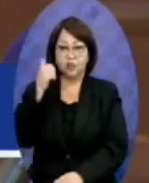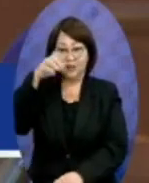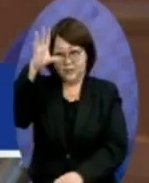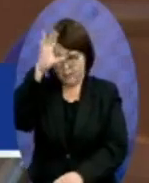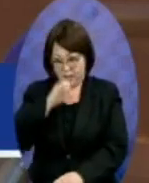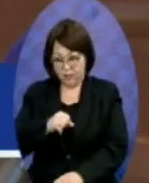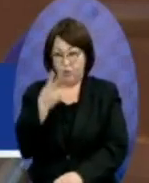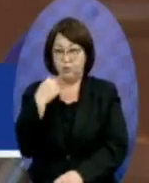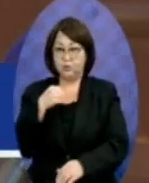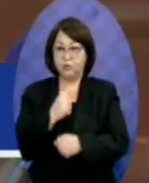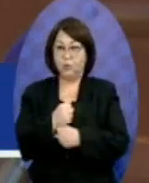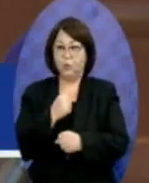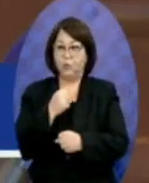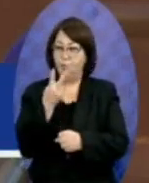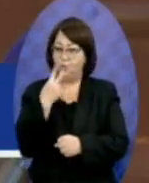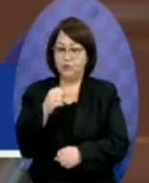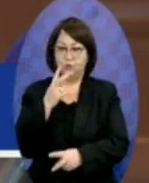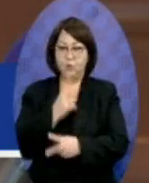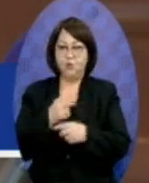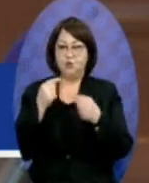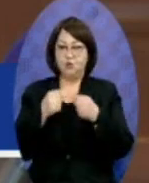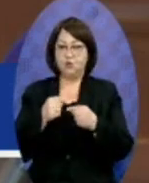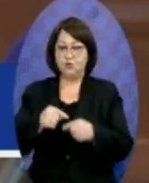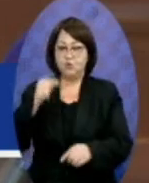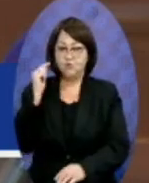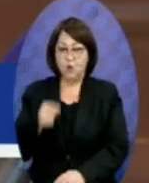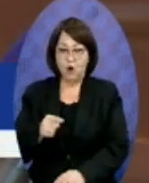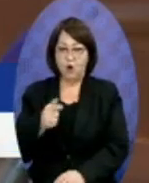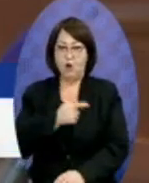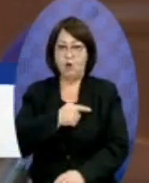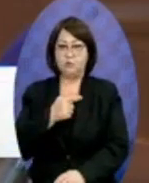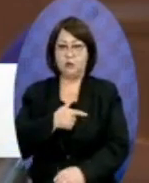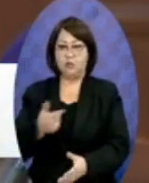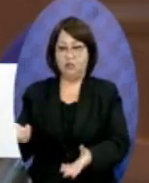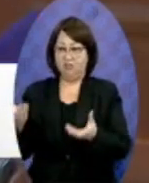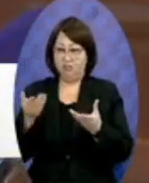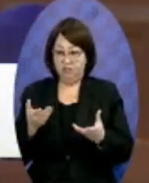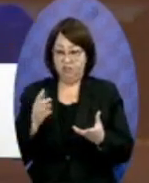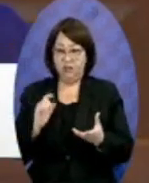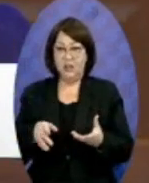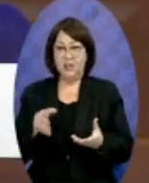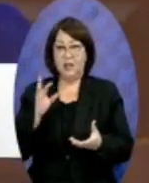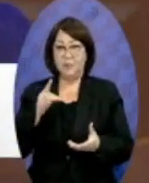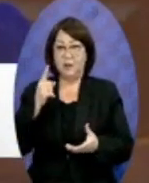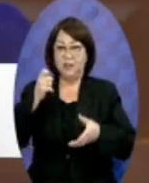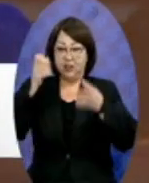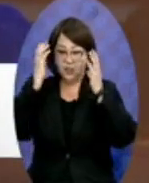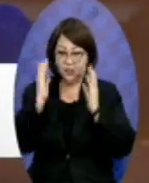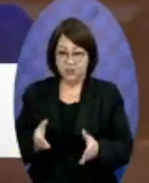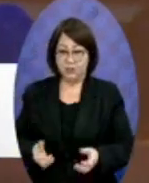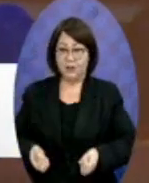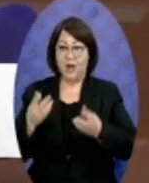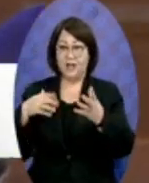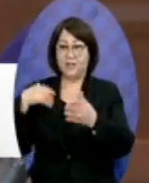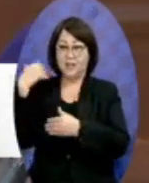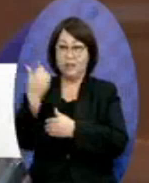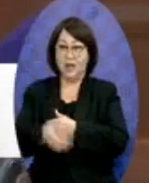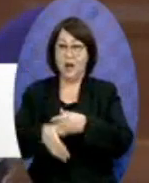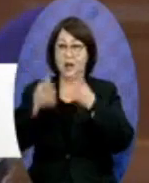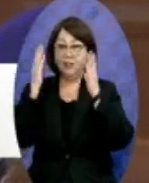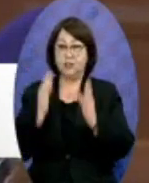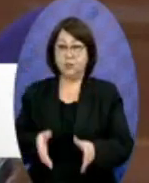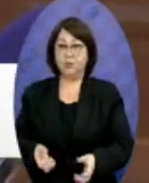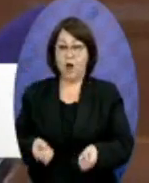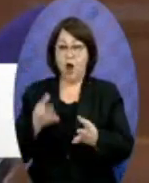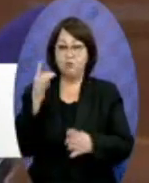зөрчсөн гэж их хурлын дарга үндсэн хууль зөрчсөн гэсэн юм гомдол гаргасан байгаа. Тэгэхээр аливаа шийдвэрийг гарсан хойнын шийдвэр гарлаа гэж одоо ингэж